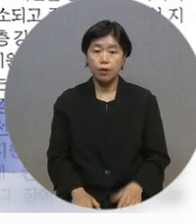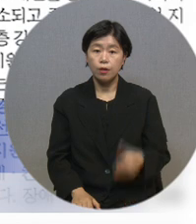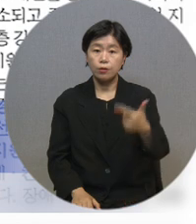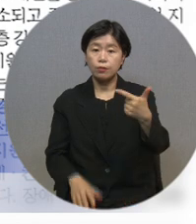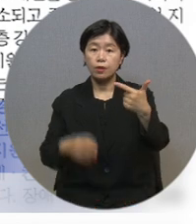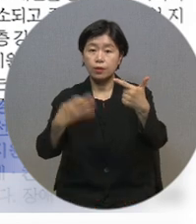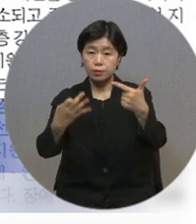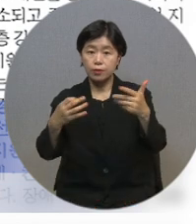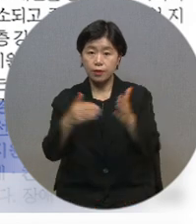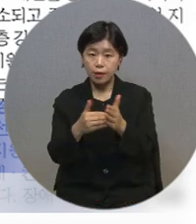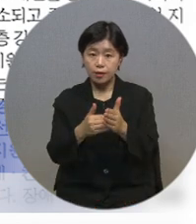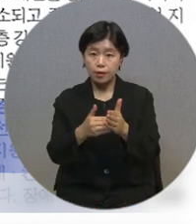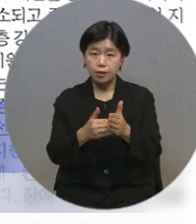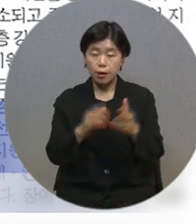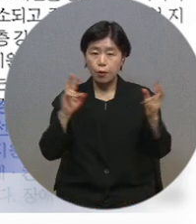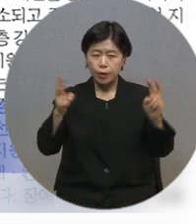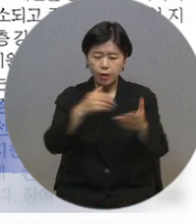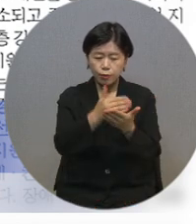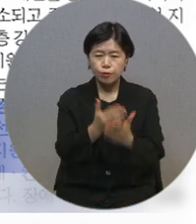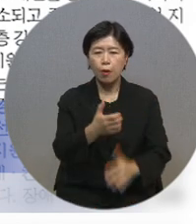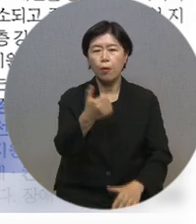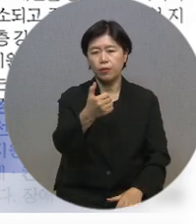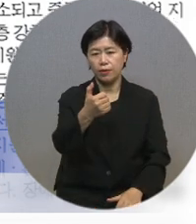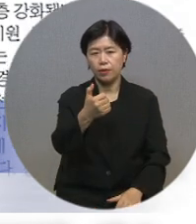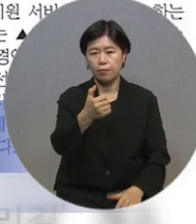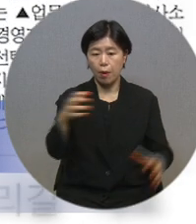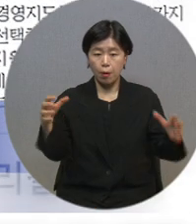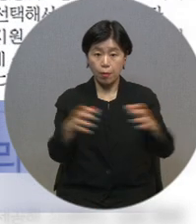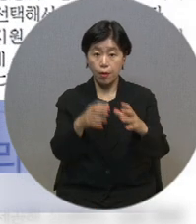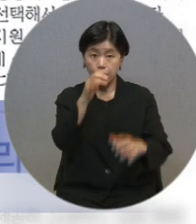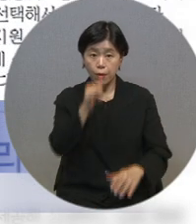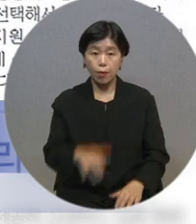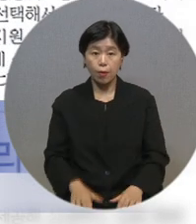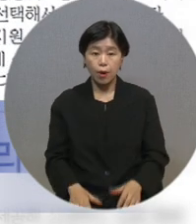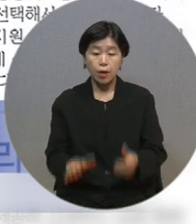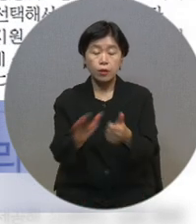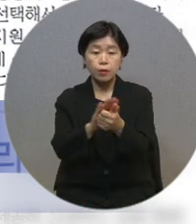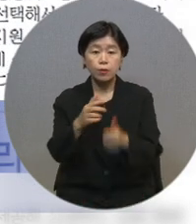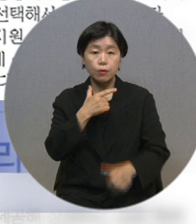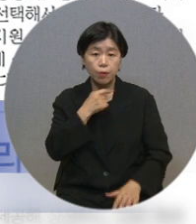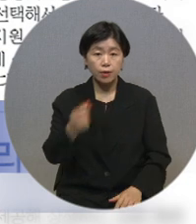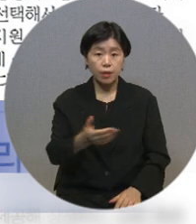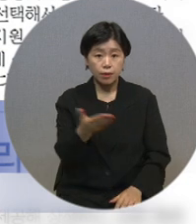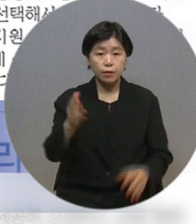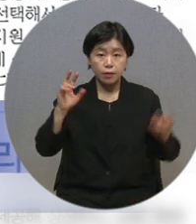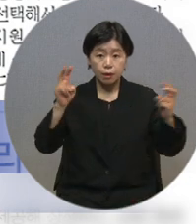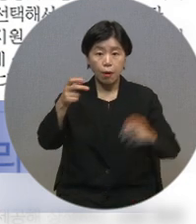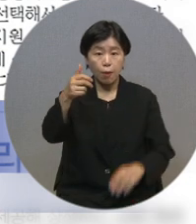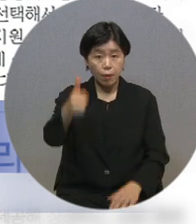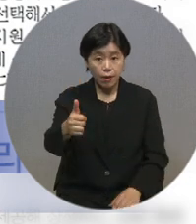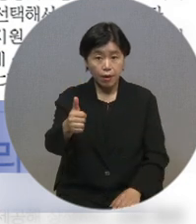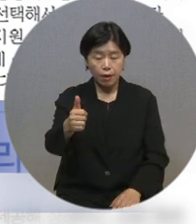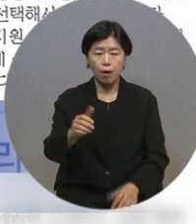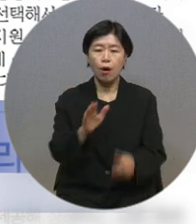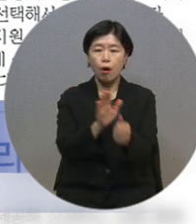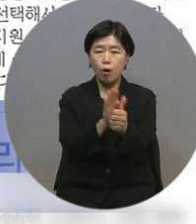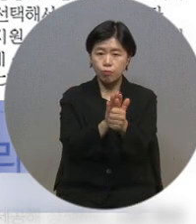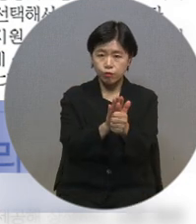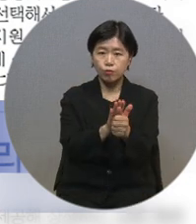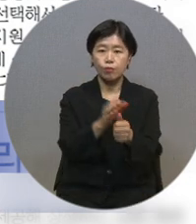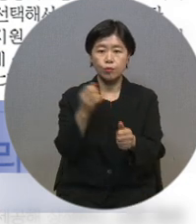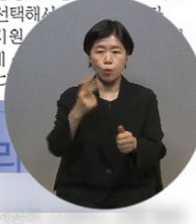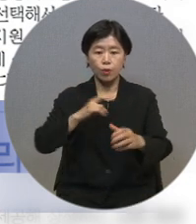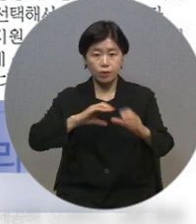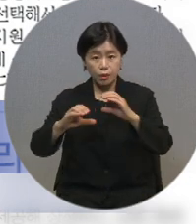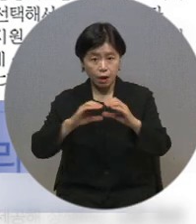14일까지 총 시인 계사를 모집할 예정인 가운데이 서비스를 받고자 하는 사업주는 업무 보조형 의사